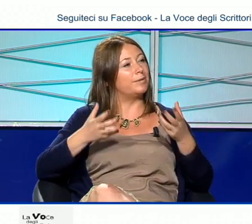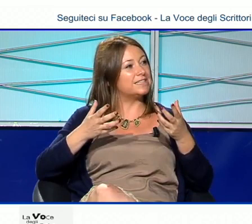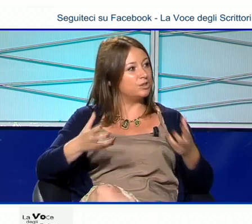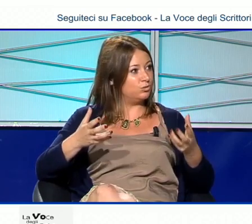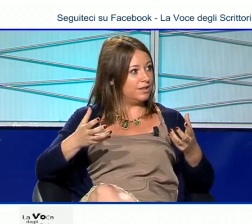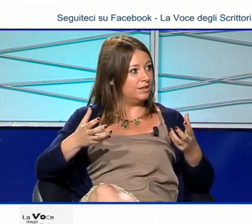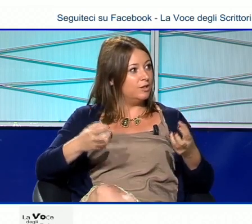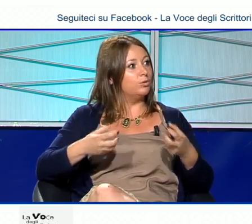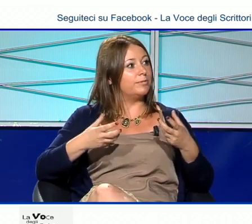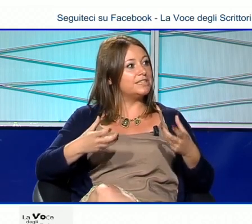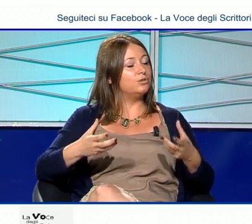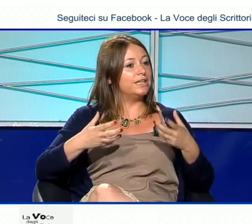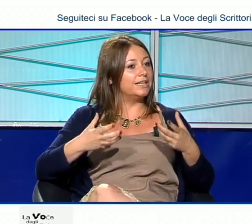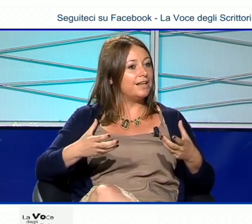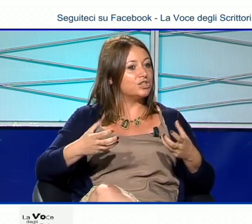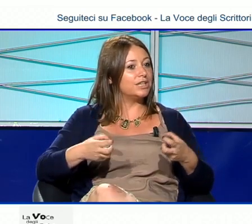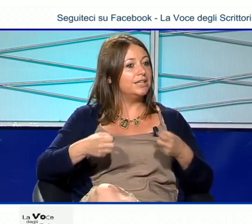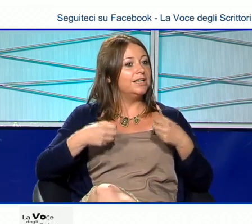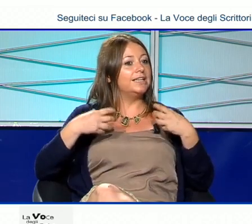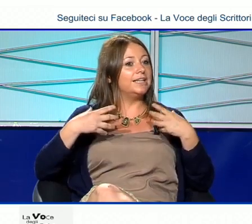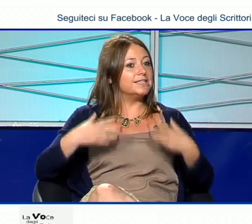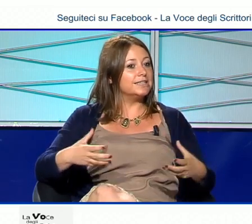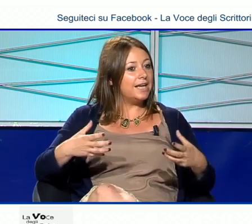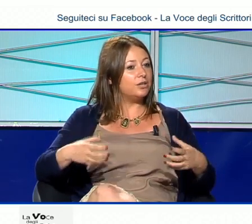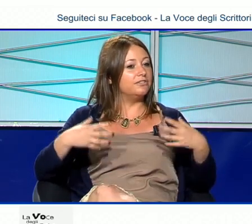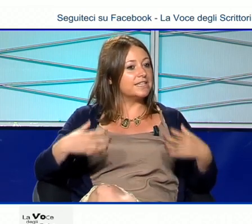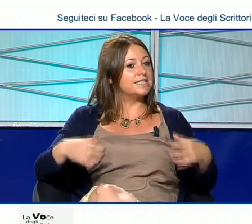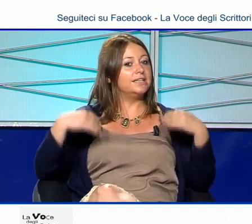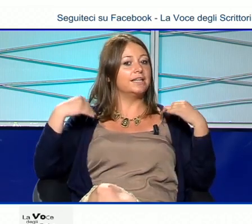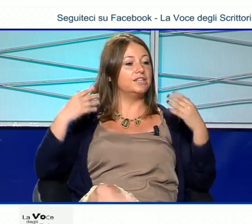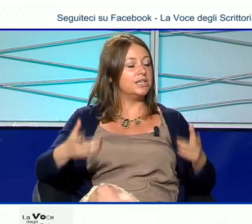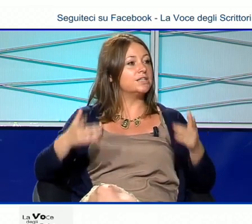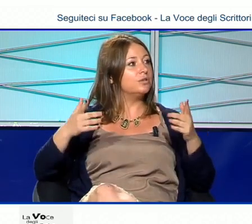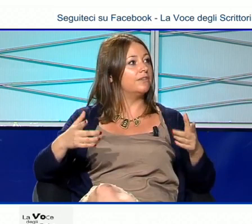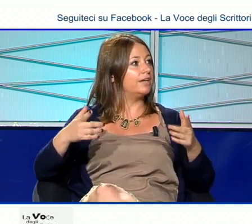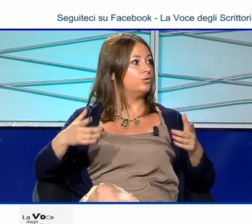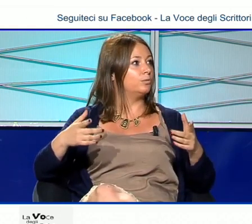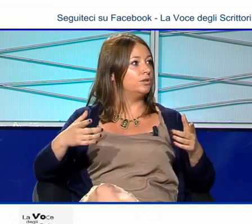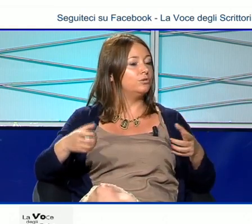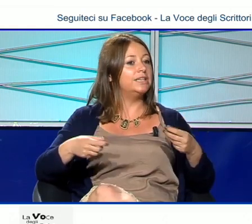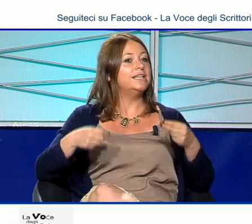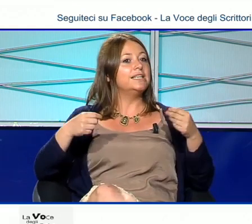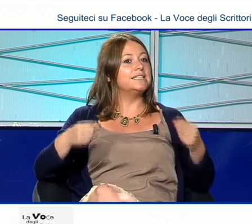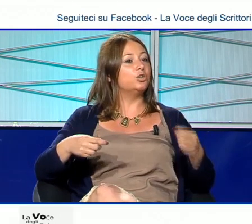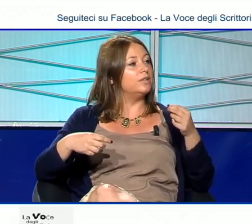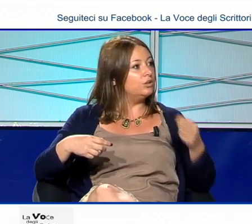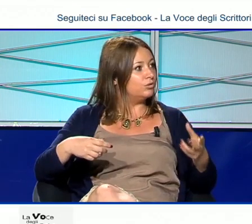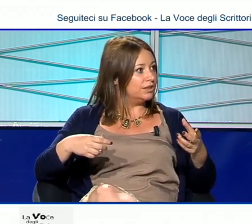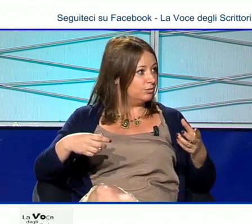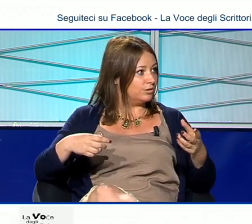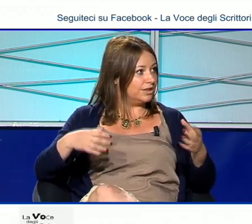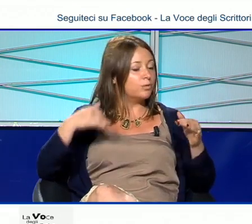una passione una passione che nasce dal desiderio di far sì che le generazioni che vengono dopo di noi siano